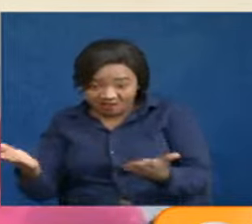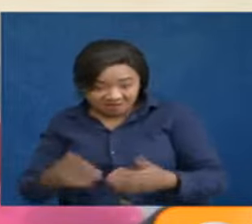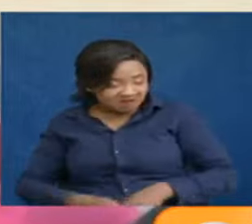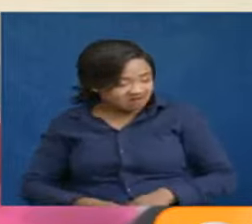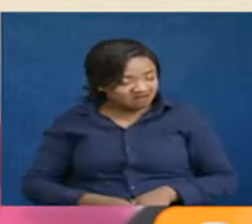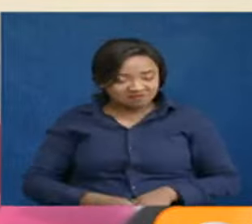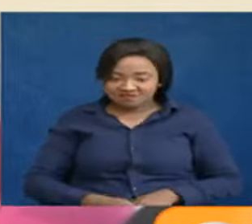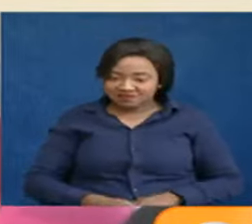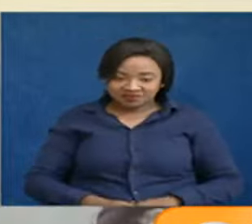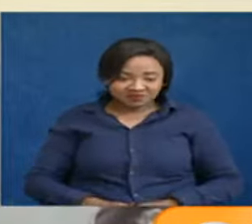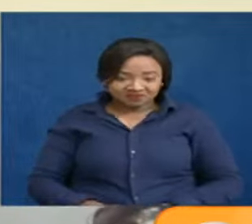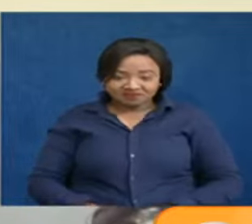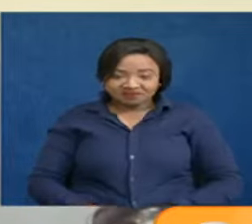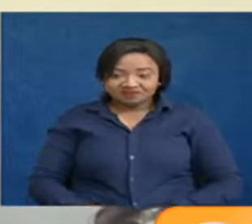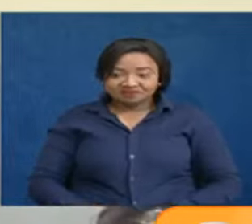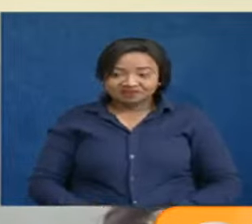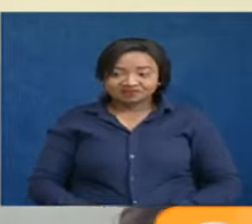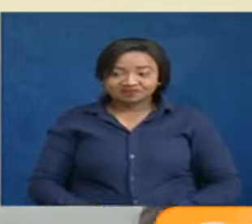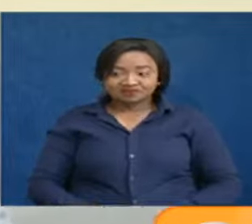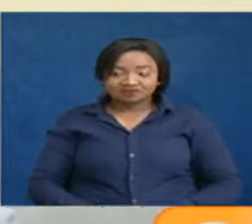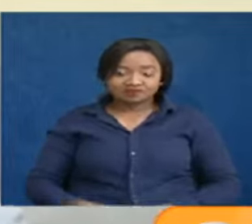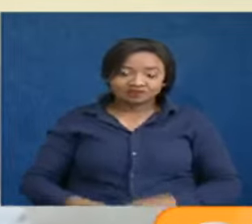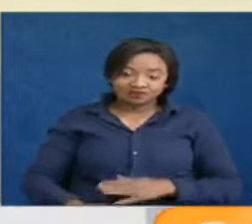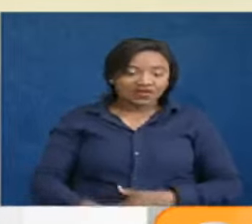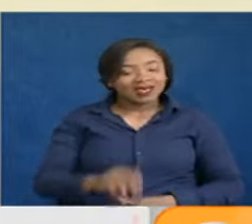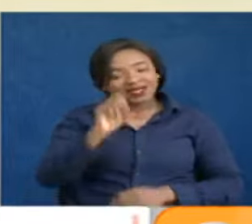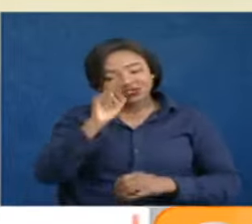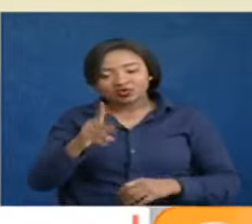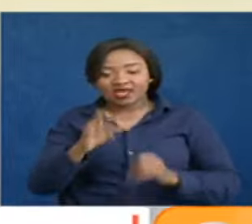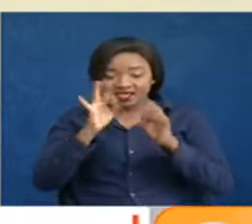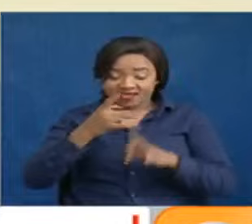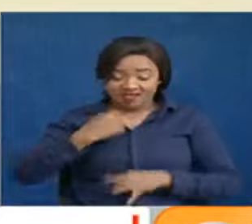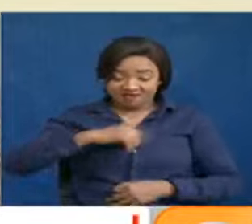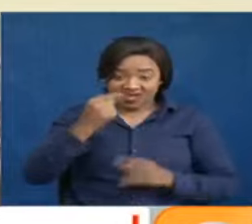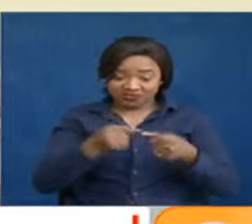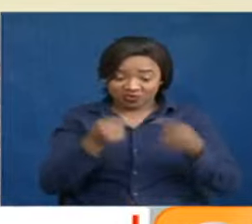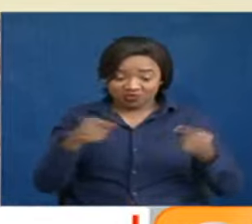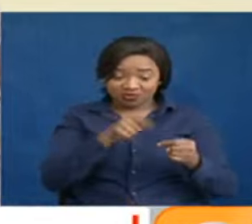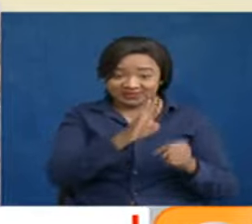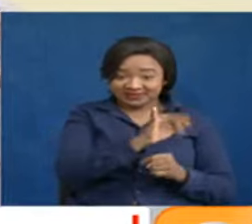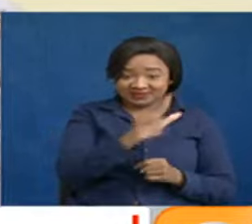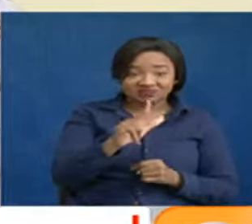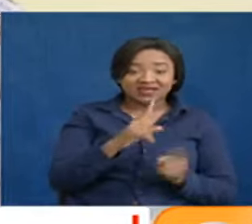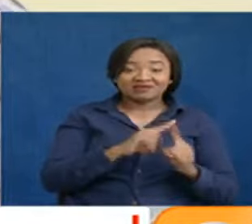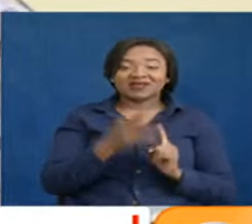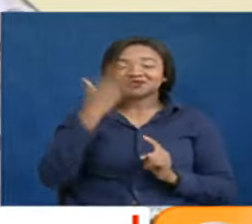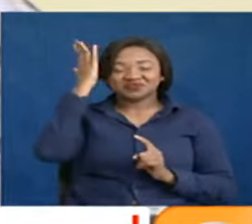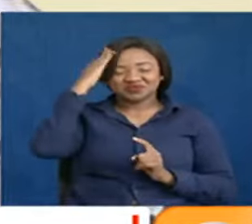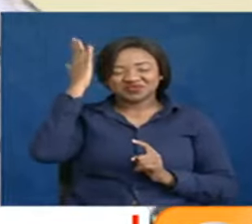inafanya kazi. Hata tukisema tunaipinga itapita, hiyo ni obvious.